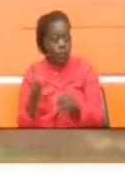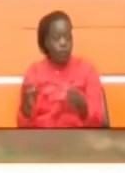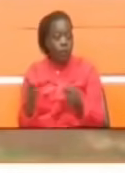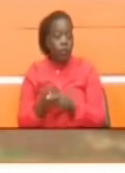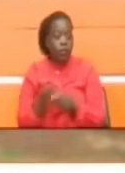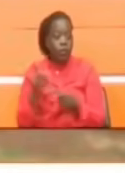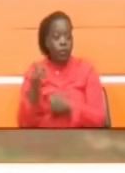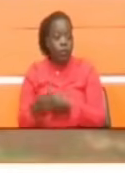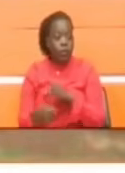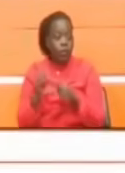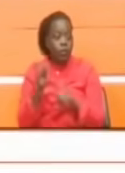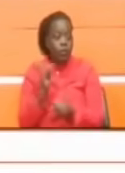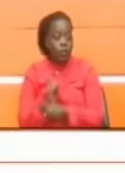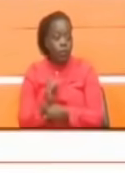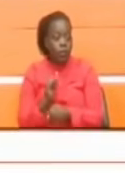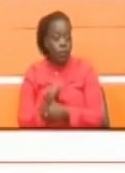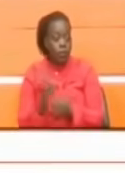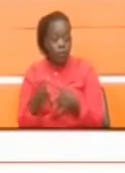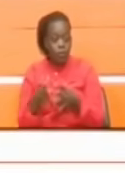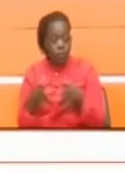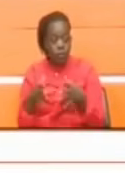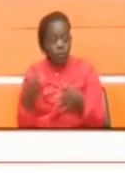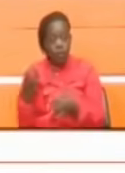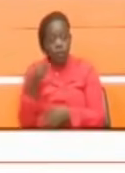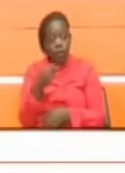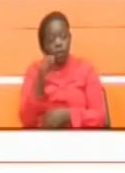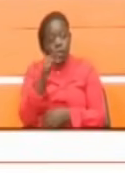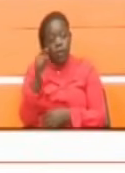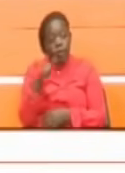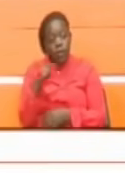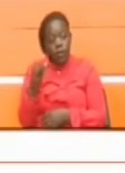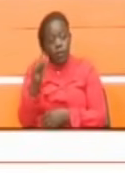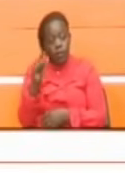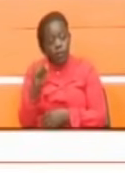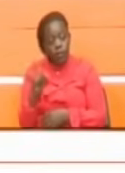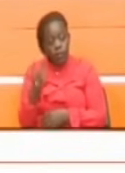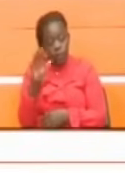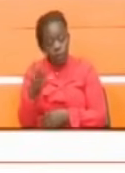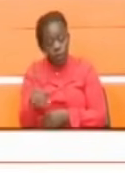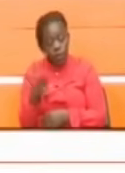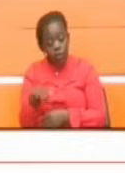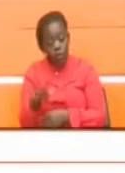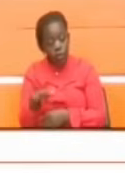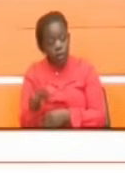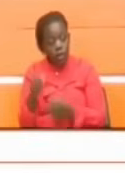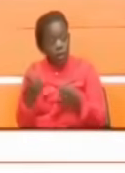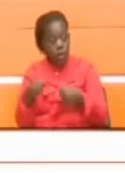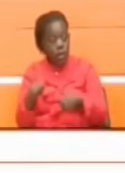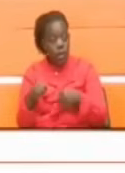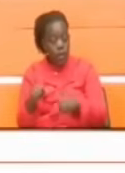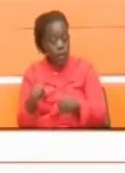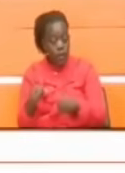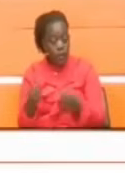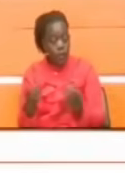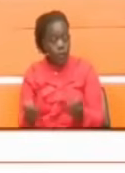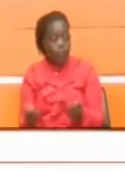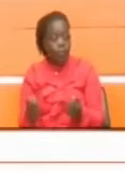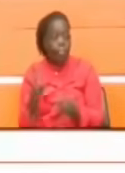tumaliriza omulimu ogw'okugazeetinga stage za boda mu kibuga era tusuubira nti